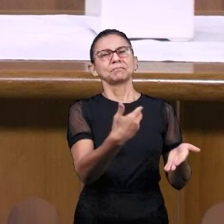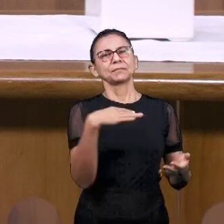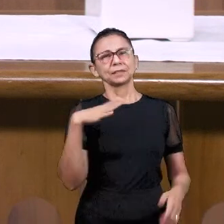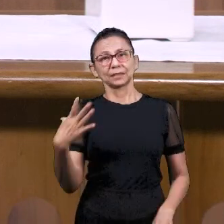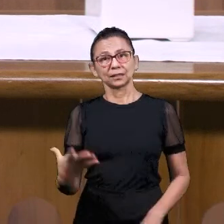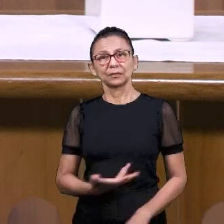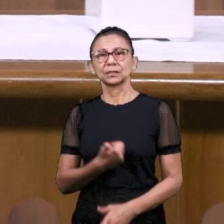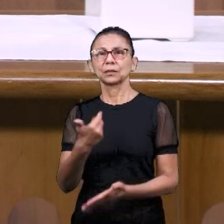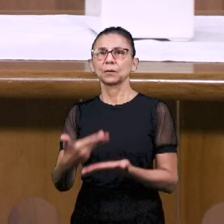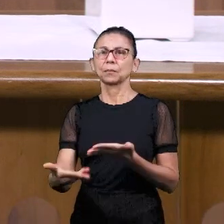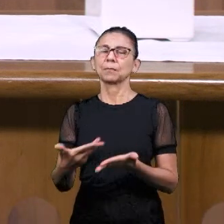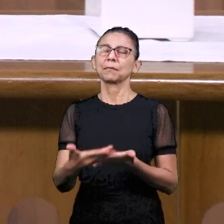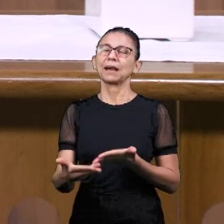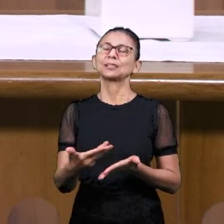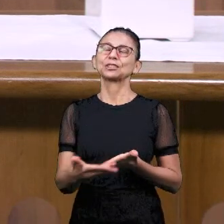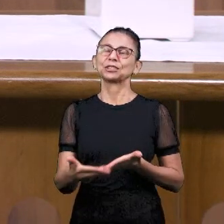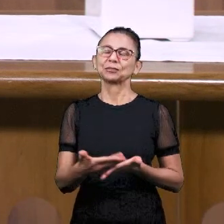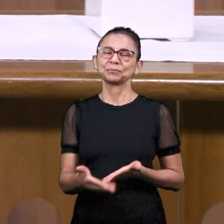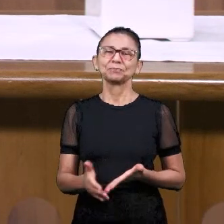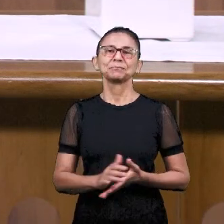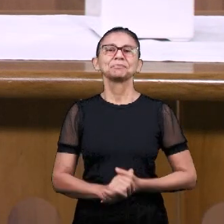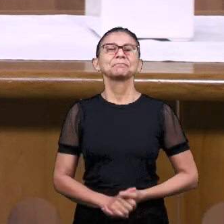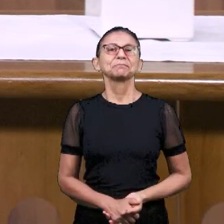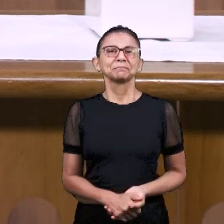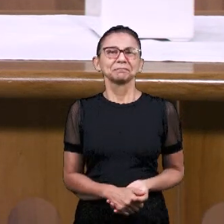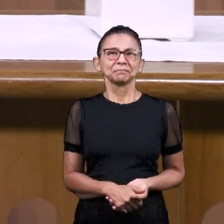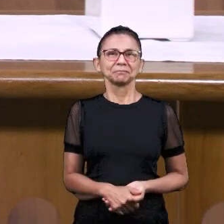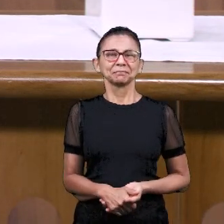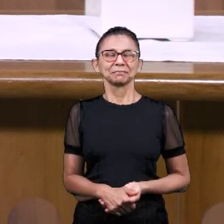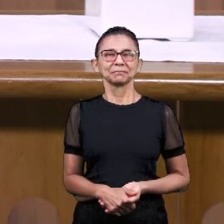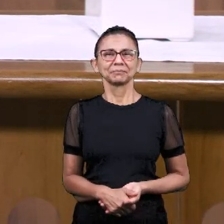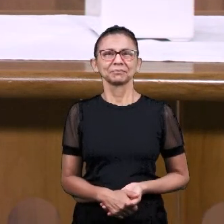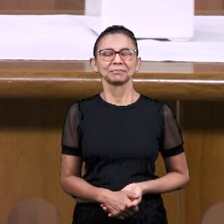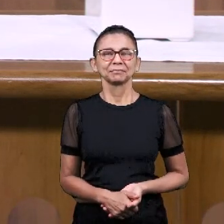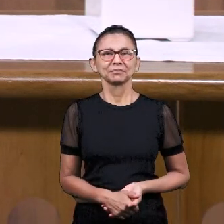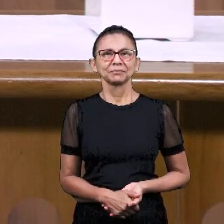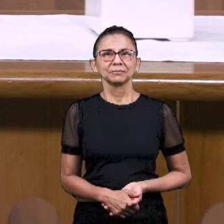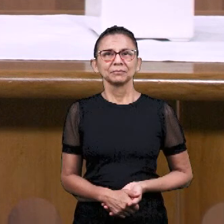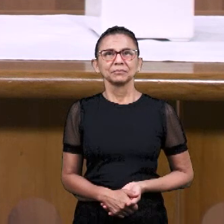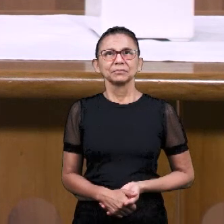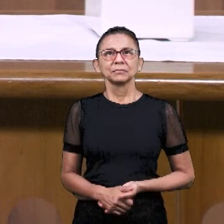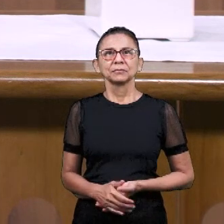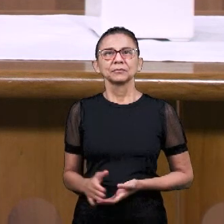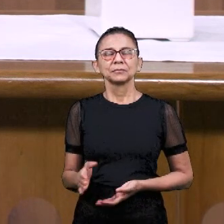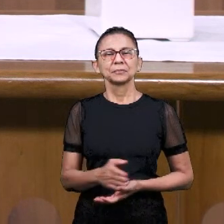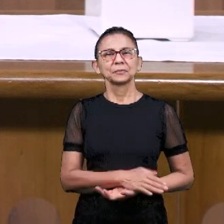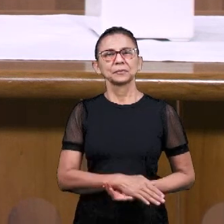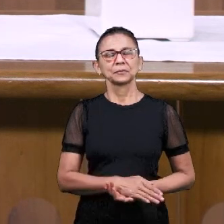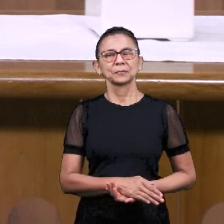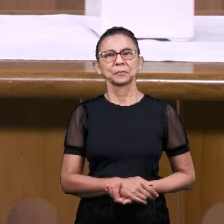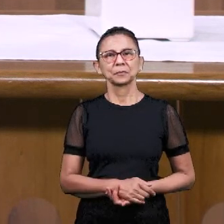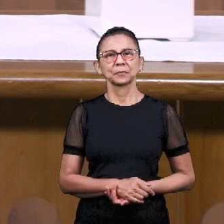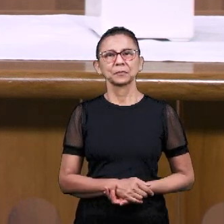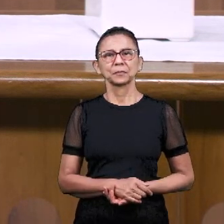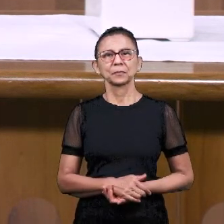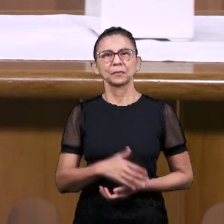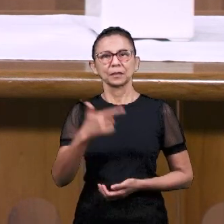réponses données par nos frères et sœurs. Passons à notre deuxième question, qui c'est la question 1, lettre